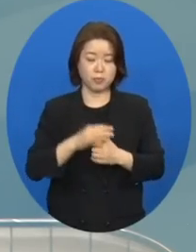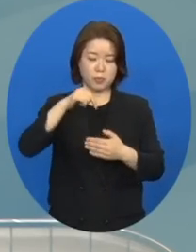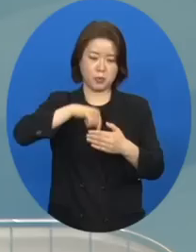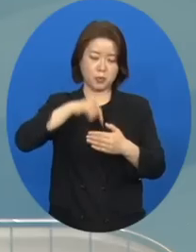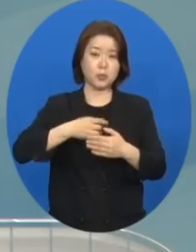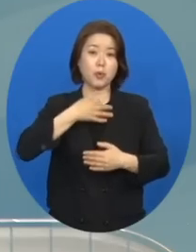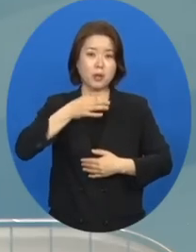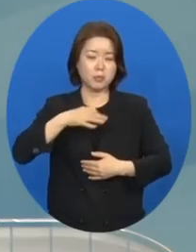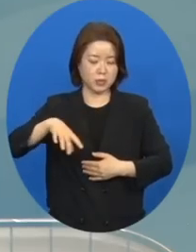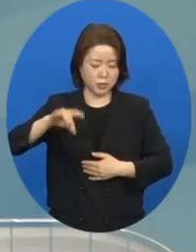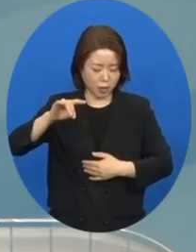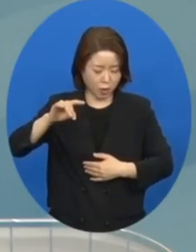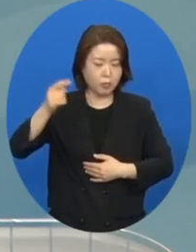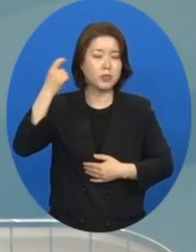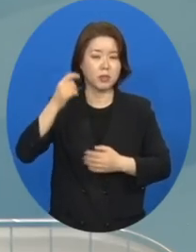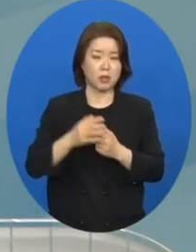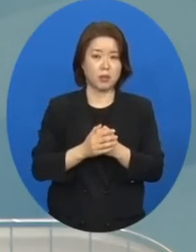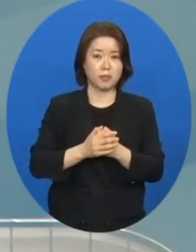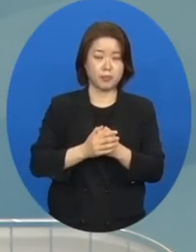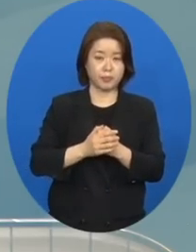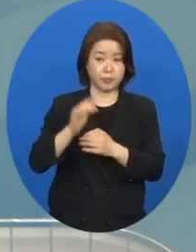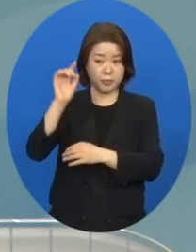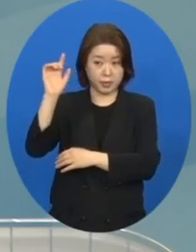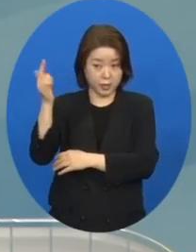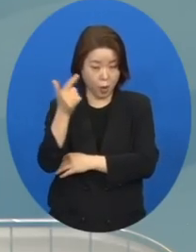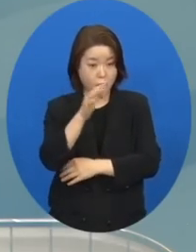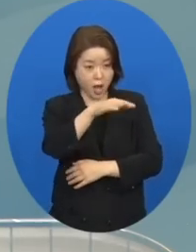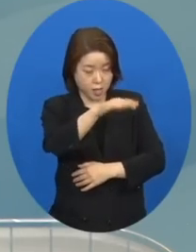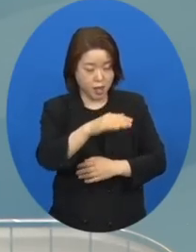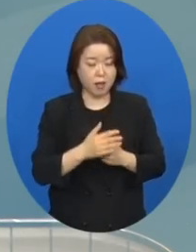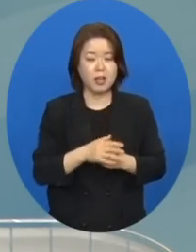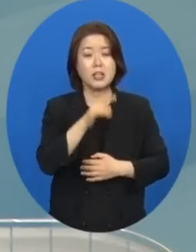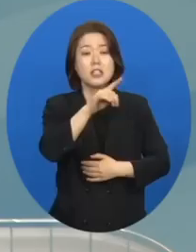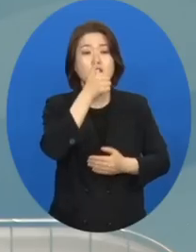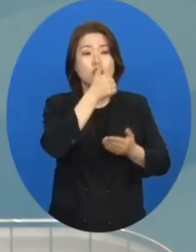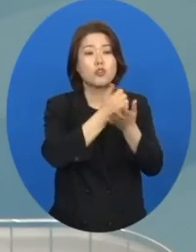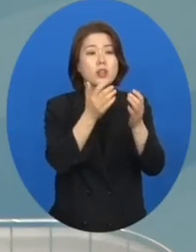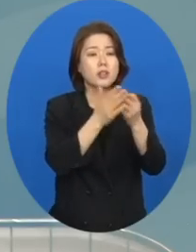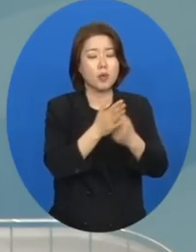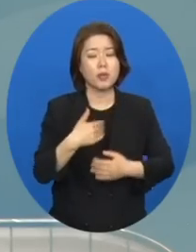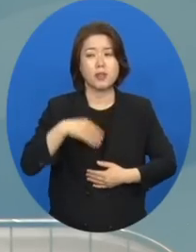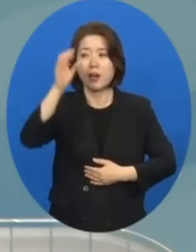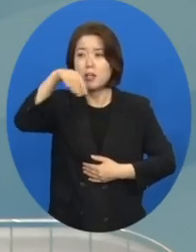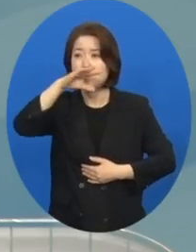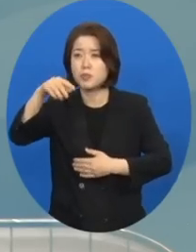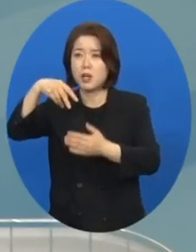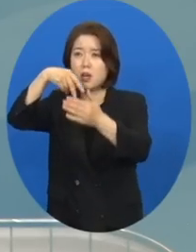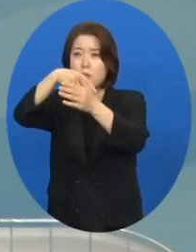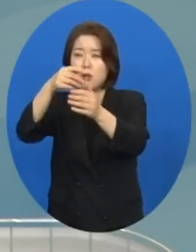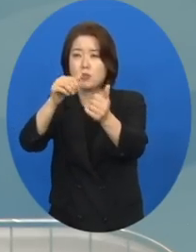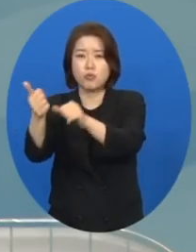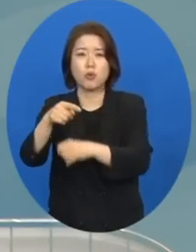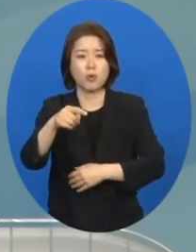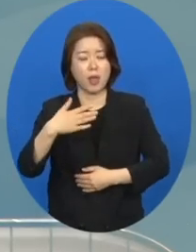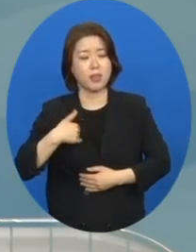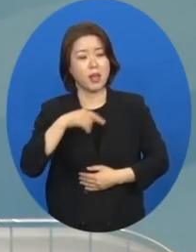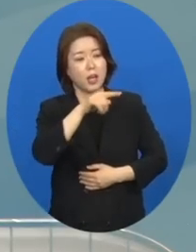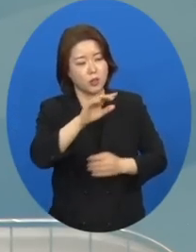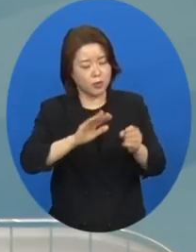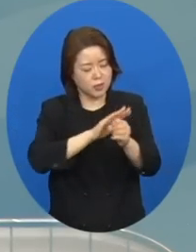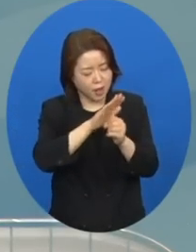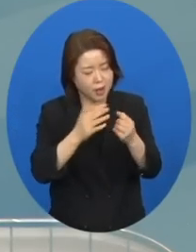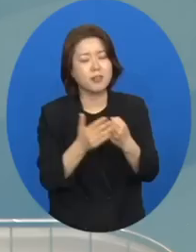이었어요 봐야 너의 그 죄 때문에 내가 십자가에서 죽어야만 했단다 내가 너를 너무 사랑하기 때문이야